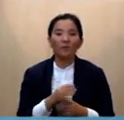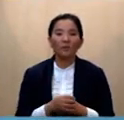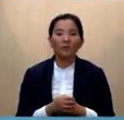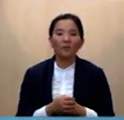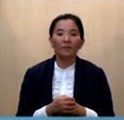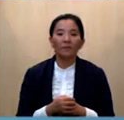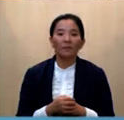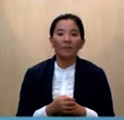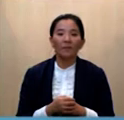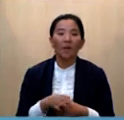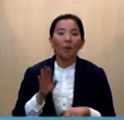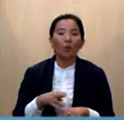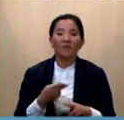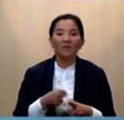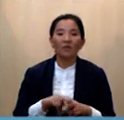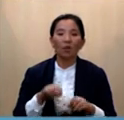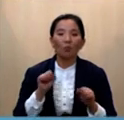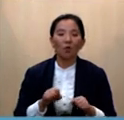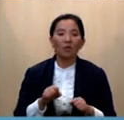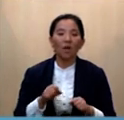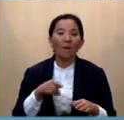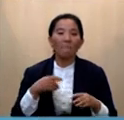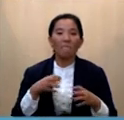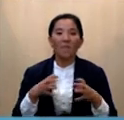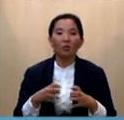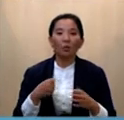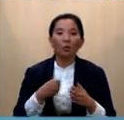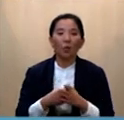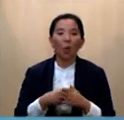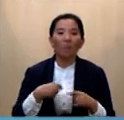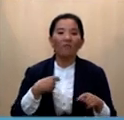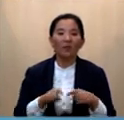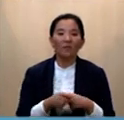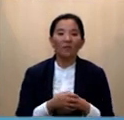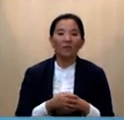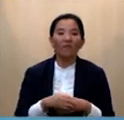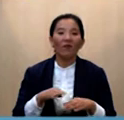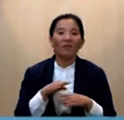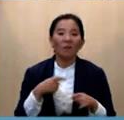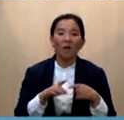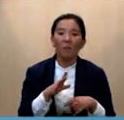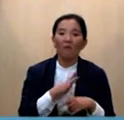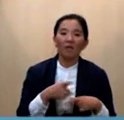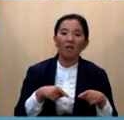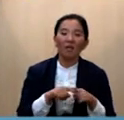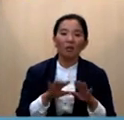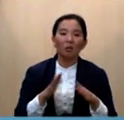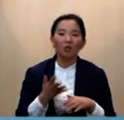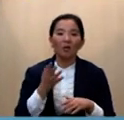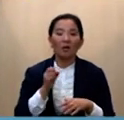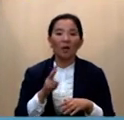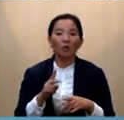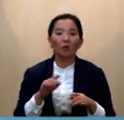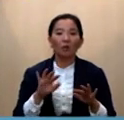убил после этого можно добивать мячик и ты вратарь отбил бывают такие же случае как